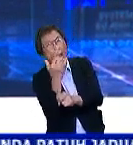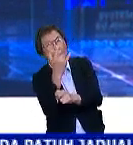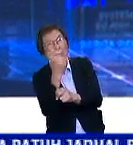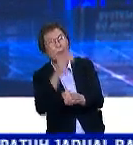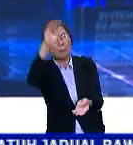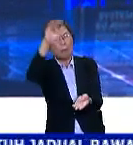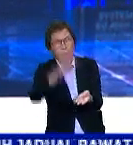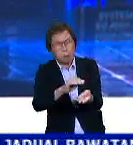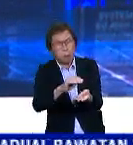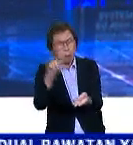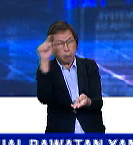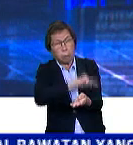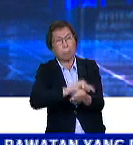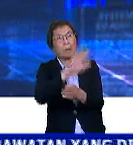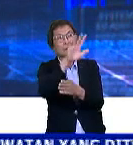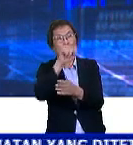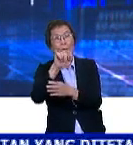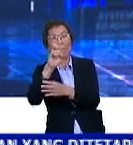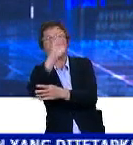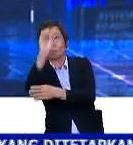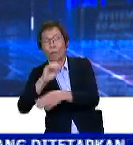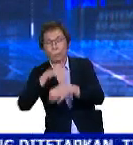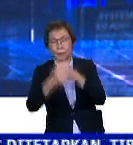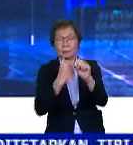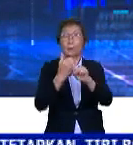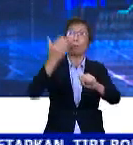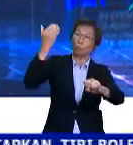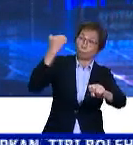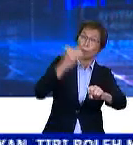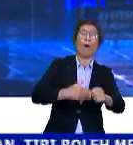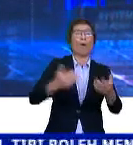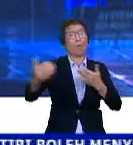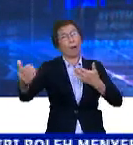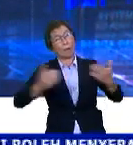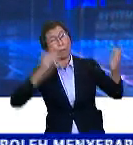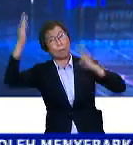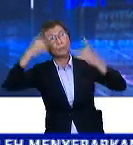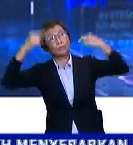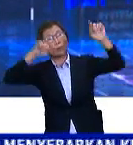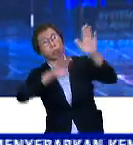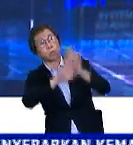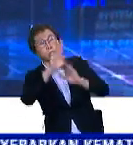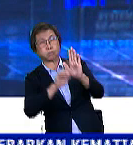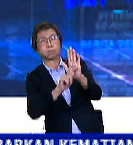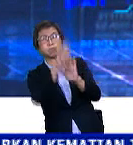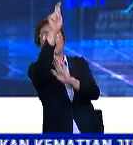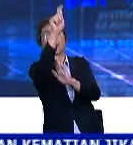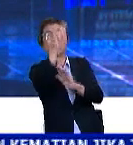disebabkan pengucupan ketara sebanyak 5.6% pada tahun lalu meskipun negara mencapai tahap pertumbuhan lebih